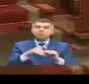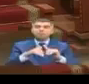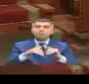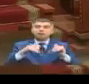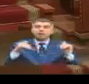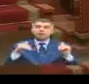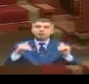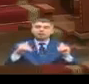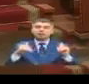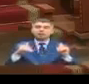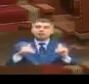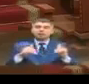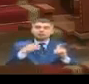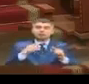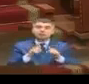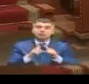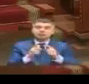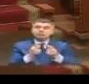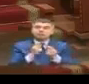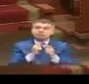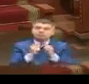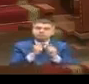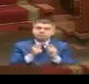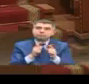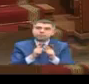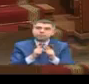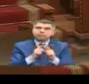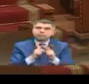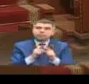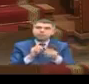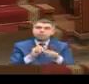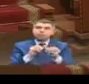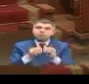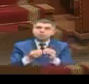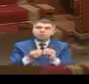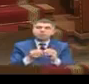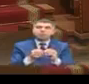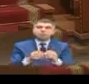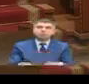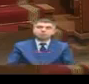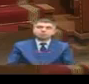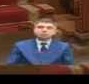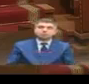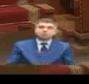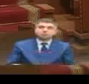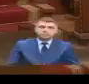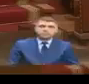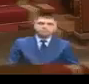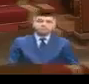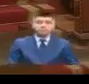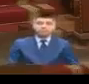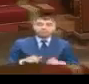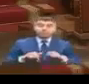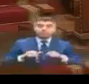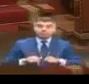أنه مخول للتداول في القضايا. صوت السيد الوزير. قلت سيد الرئيس، لا اعتقد بانني كوزير العدل او ان